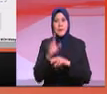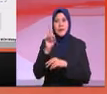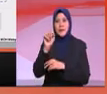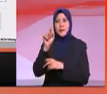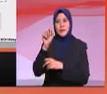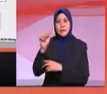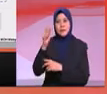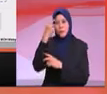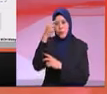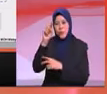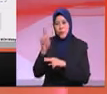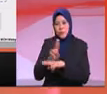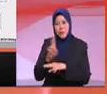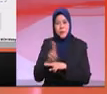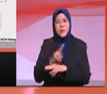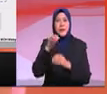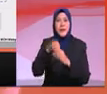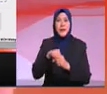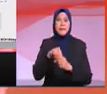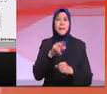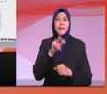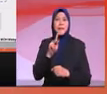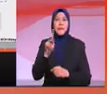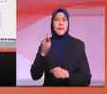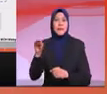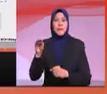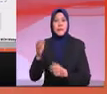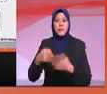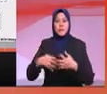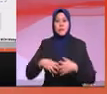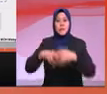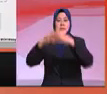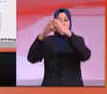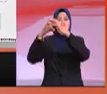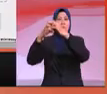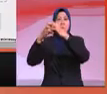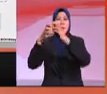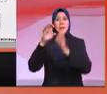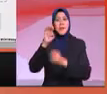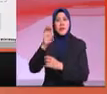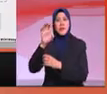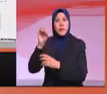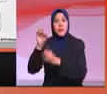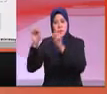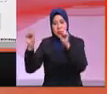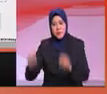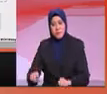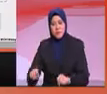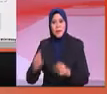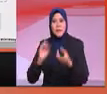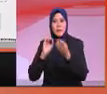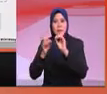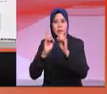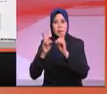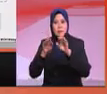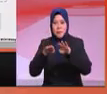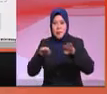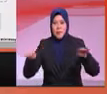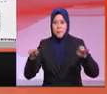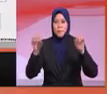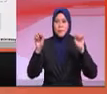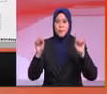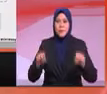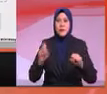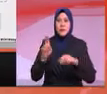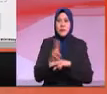data-data tersebut untuk penggunaan dalam Kementerian Kesihatan untuk membangunkan ekosistem digital platform, dan juga kita